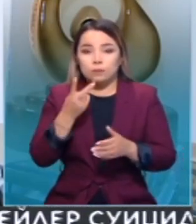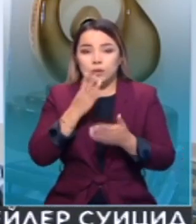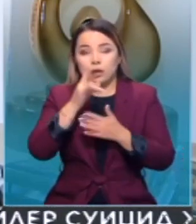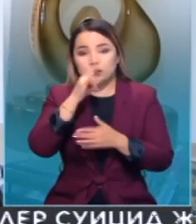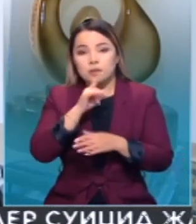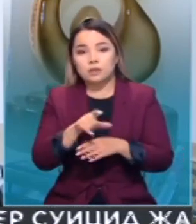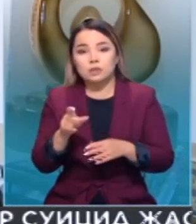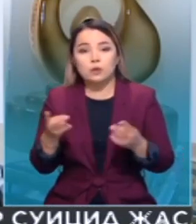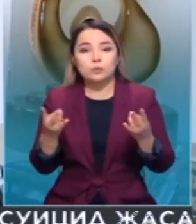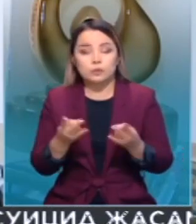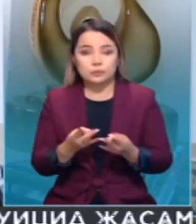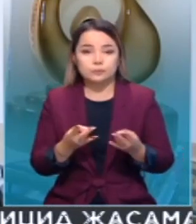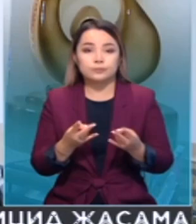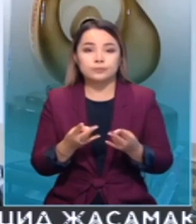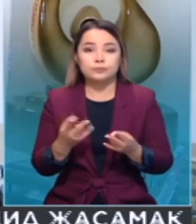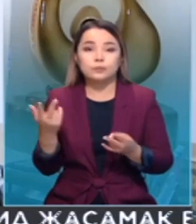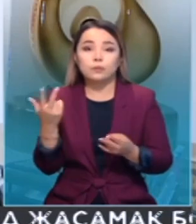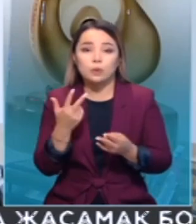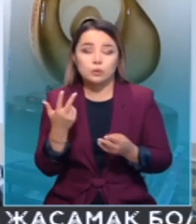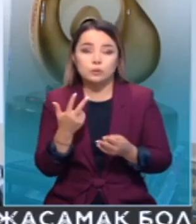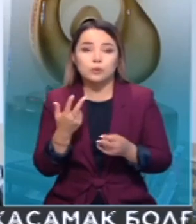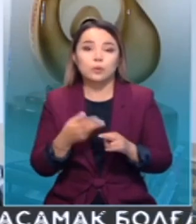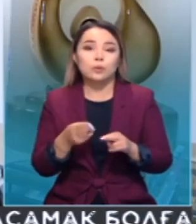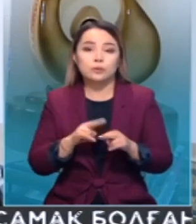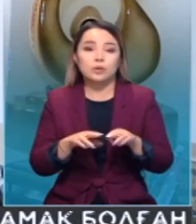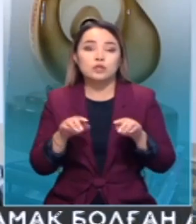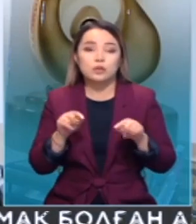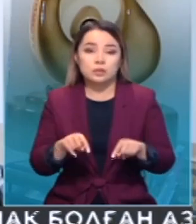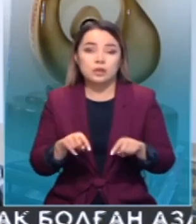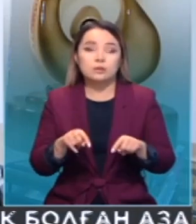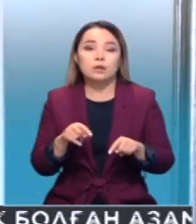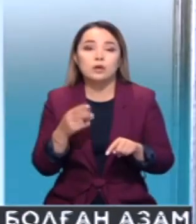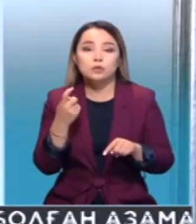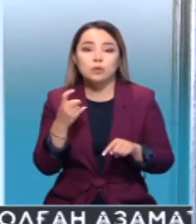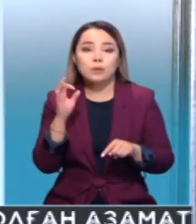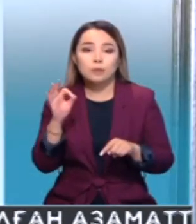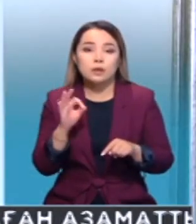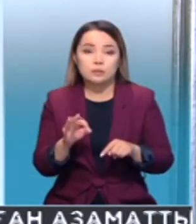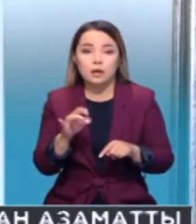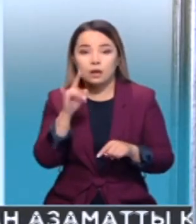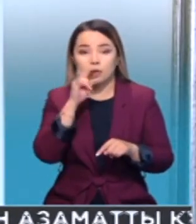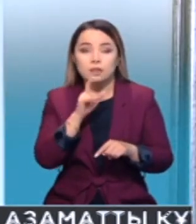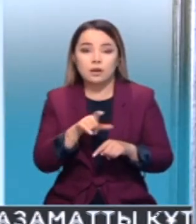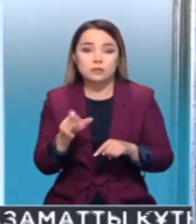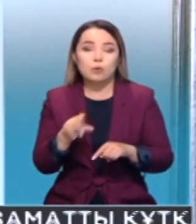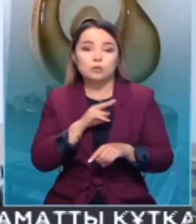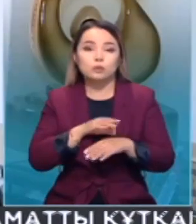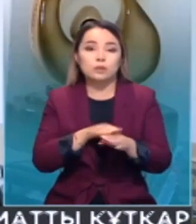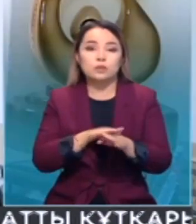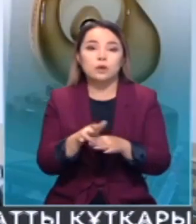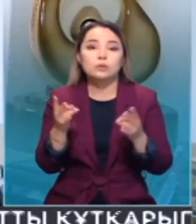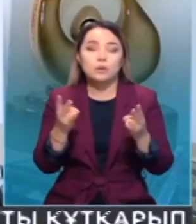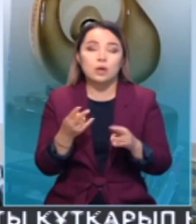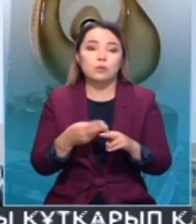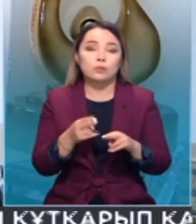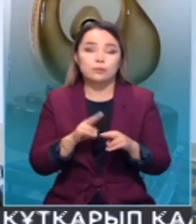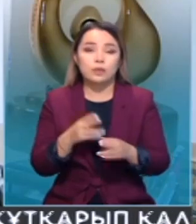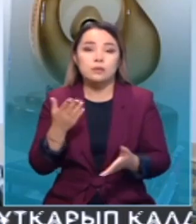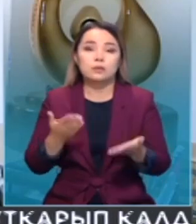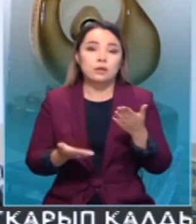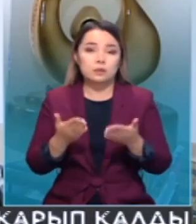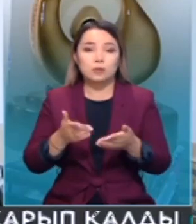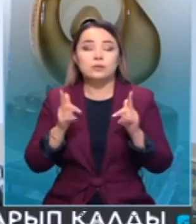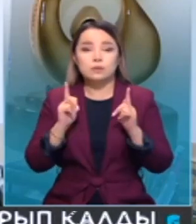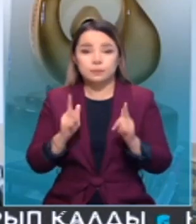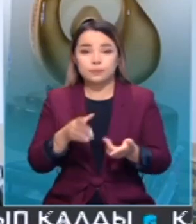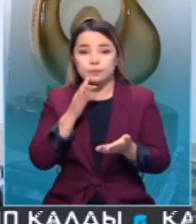Қазақстан азаматы болу керек. Үшіншіден ол жерде 100% Қазақстан азаматтары жұмыс істеу керек. Мен егер осындайға